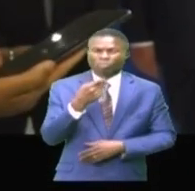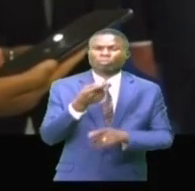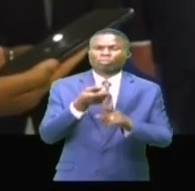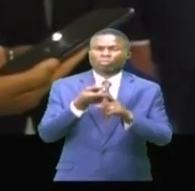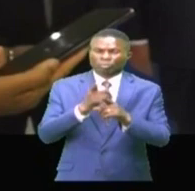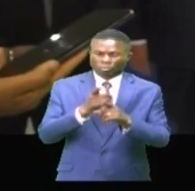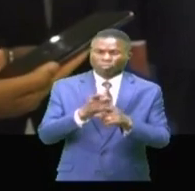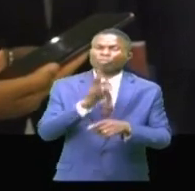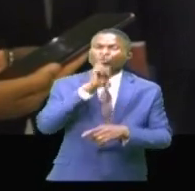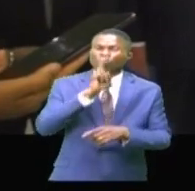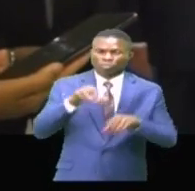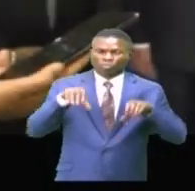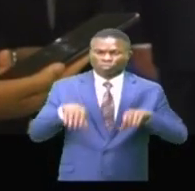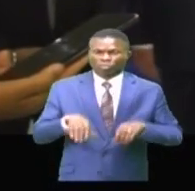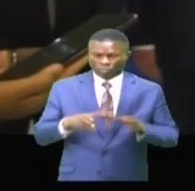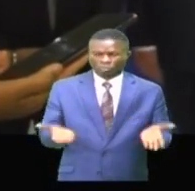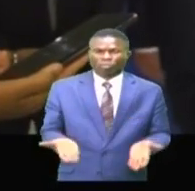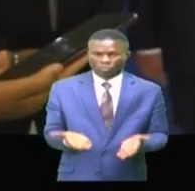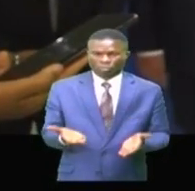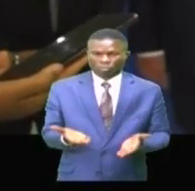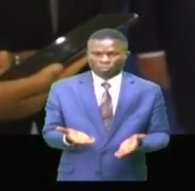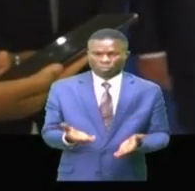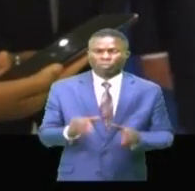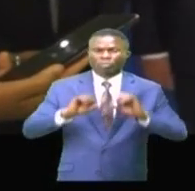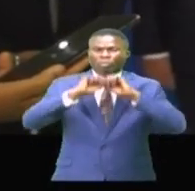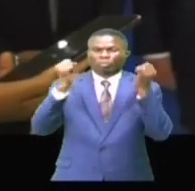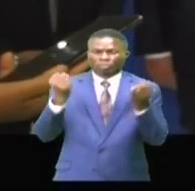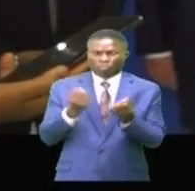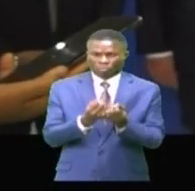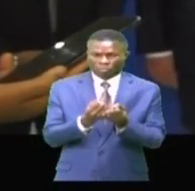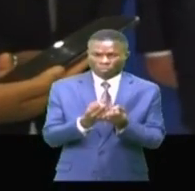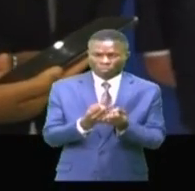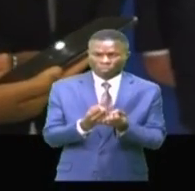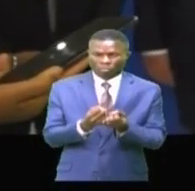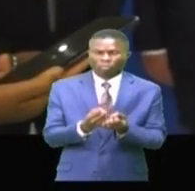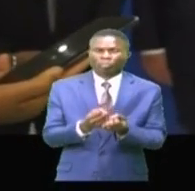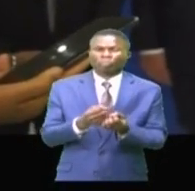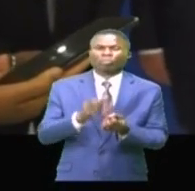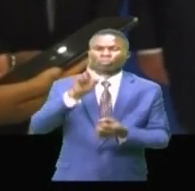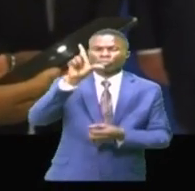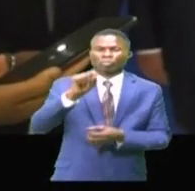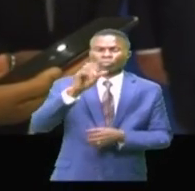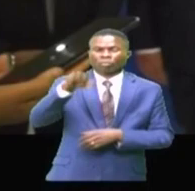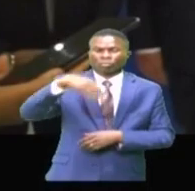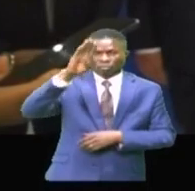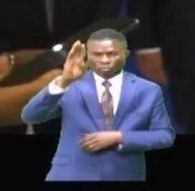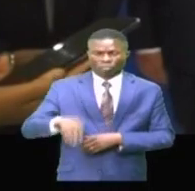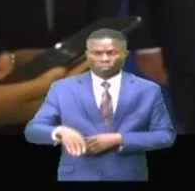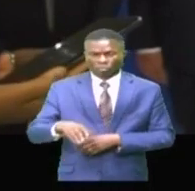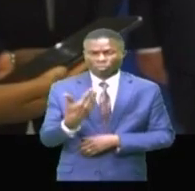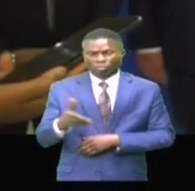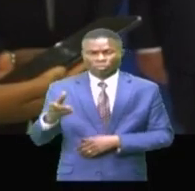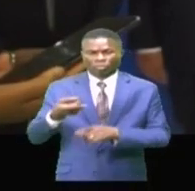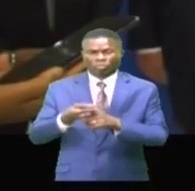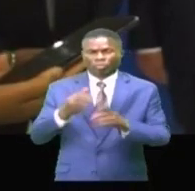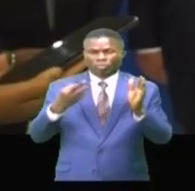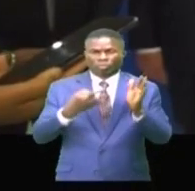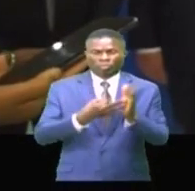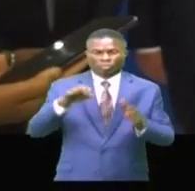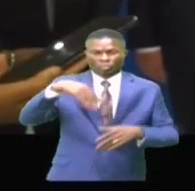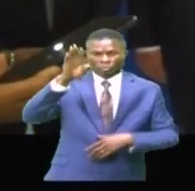trésor national seulement notre société ne transforme que 20% de cette produit et 80%